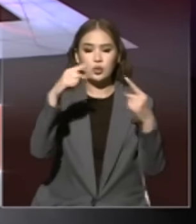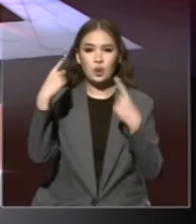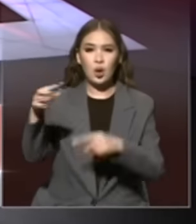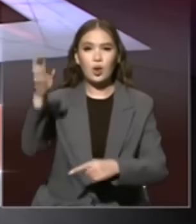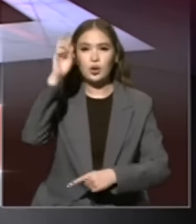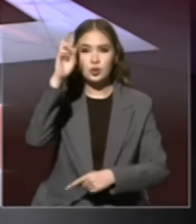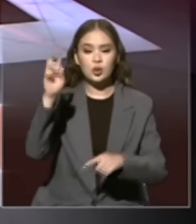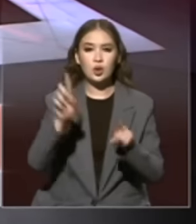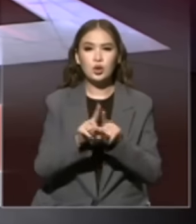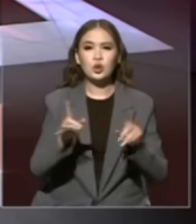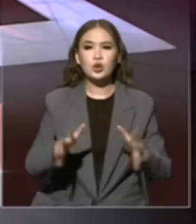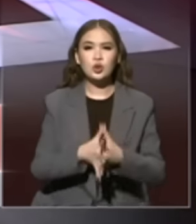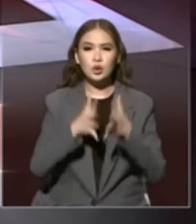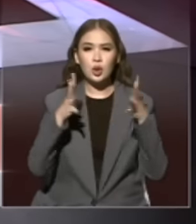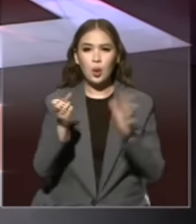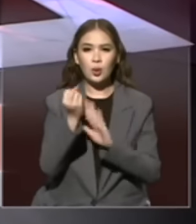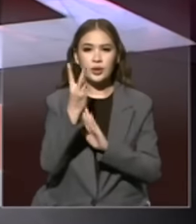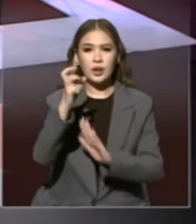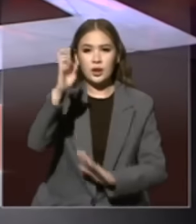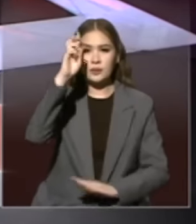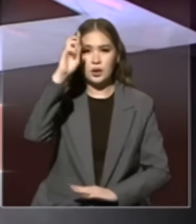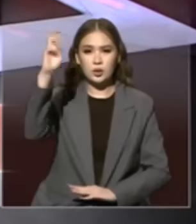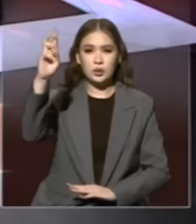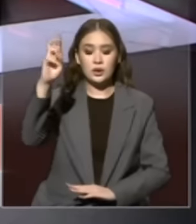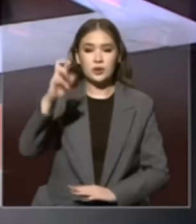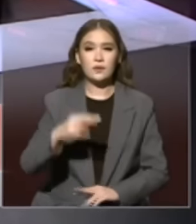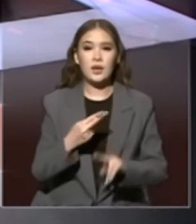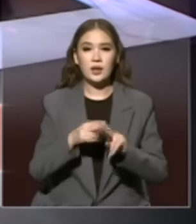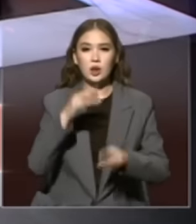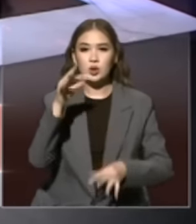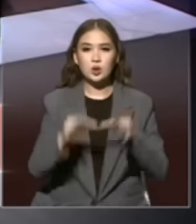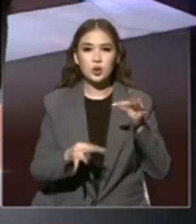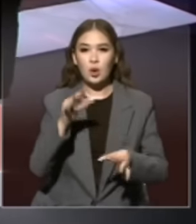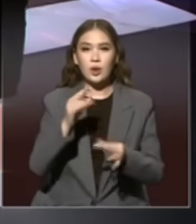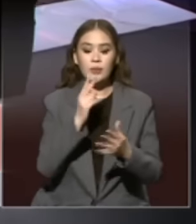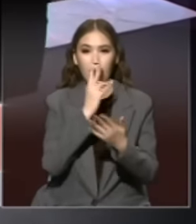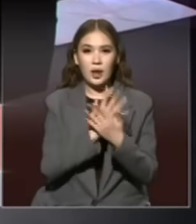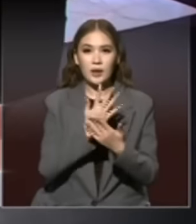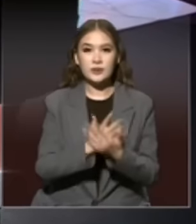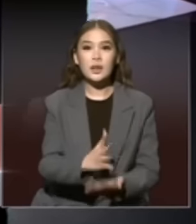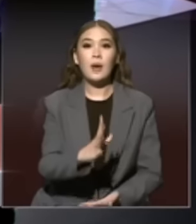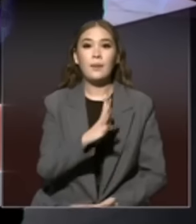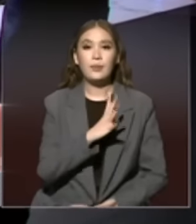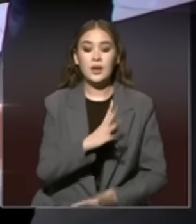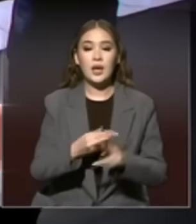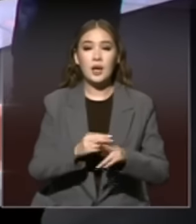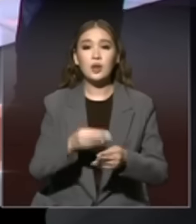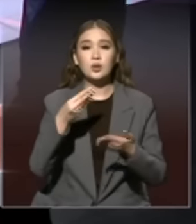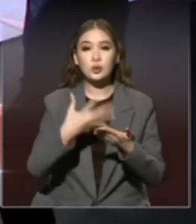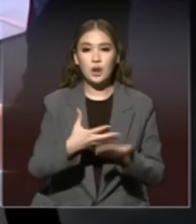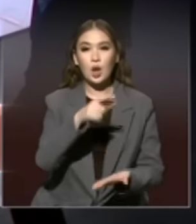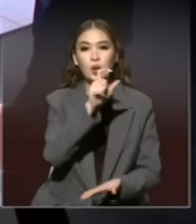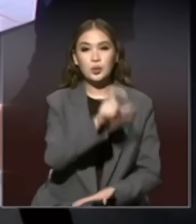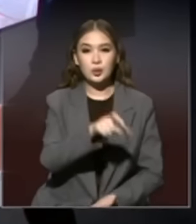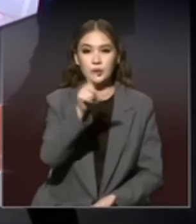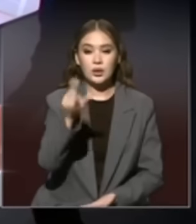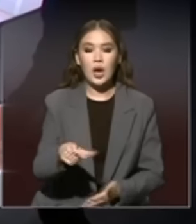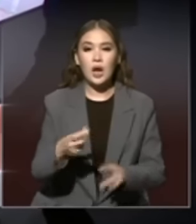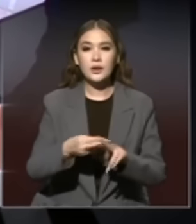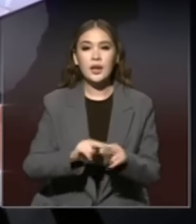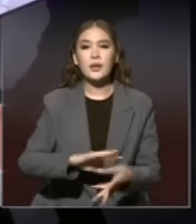үлкен 12 мемлекет қателеспесем осы сот процесін көрсеткен екен. Қымбат спикерлер,